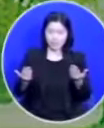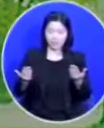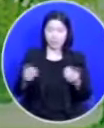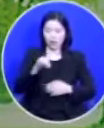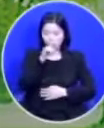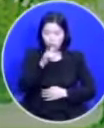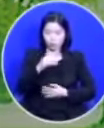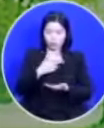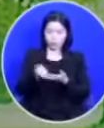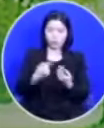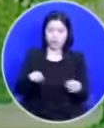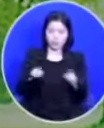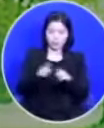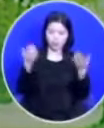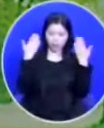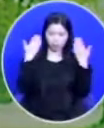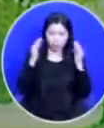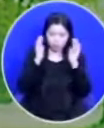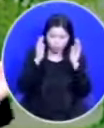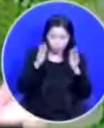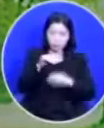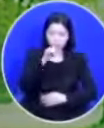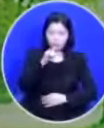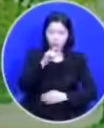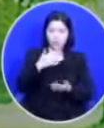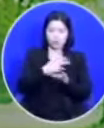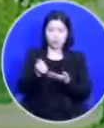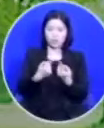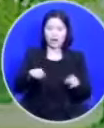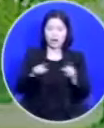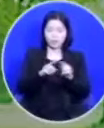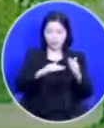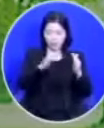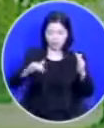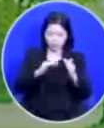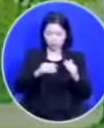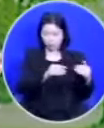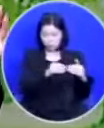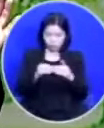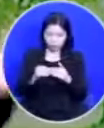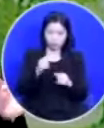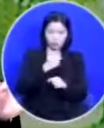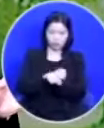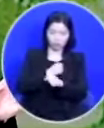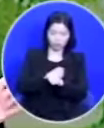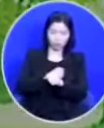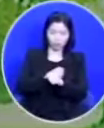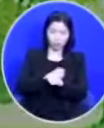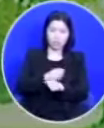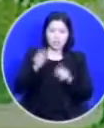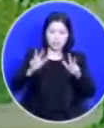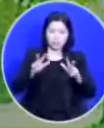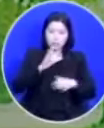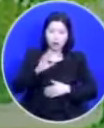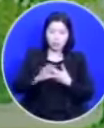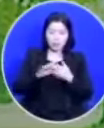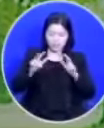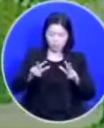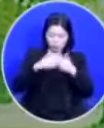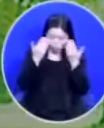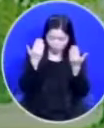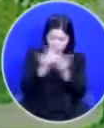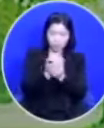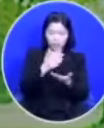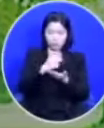공부도 하는 거고 주님과 함께 가정도 꾸려가고 그러면 지금 완벽하게 주님의 재림을 준비하고